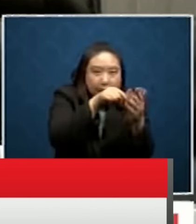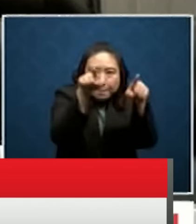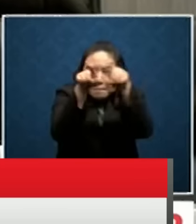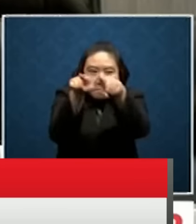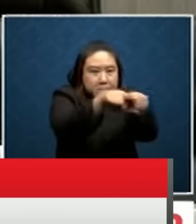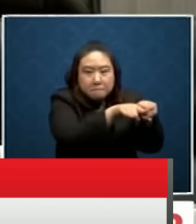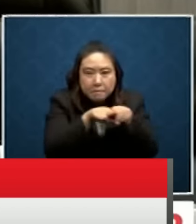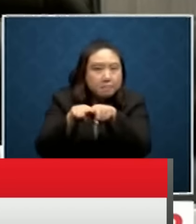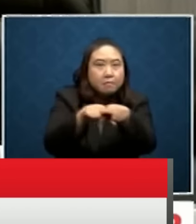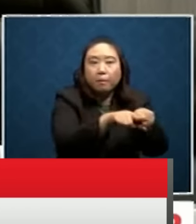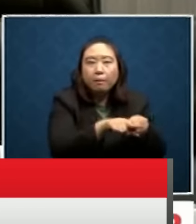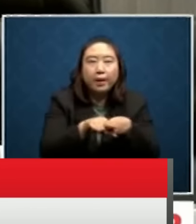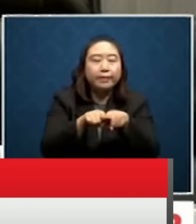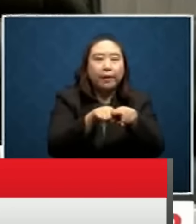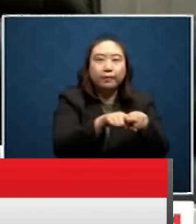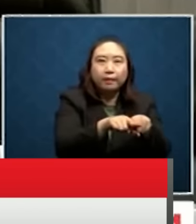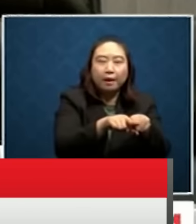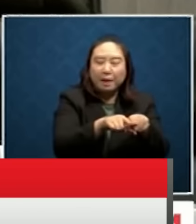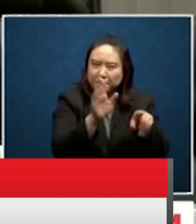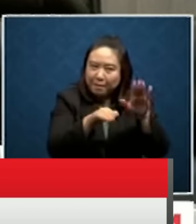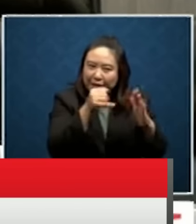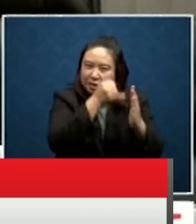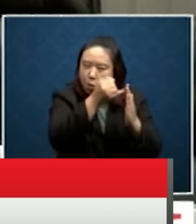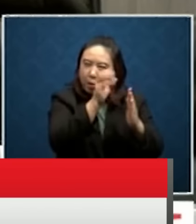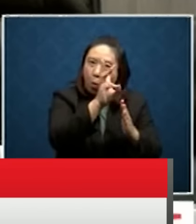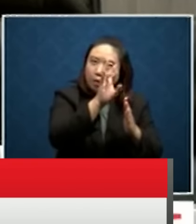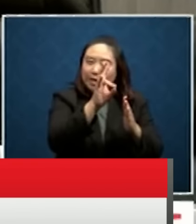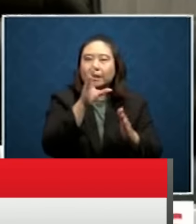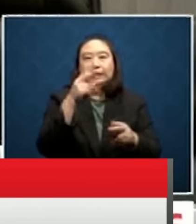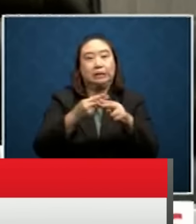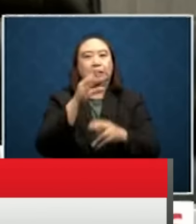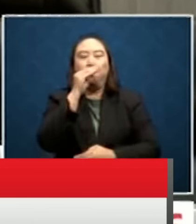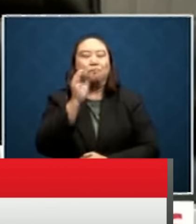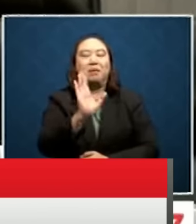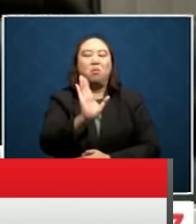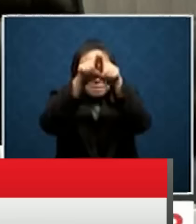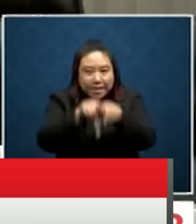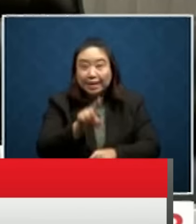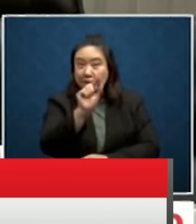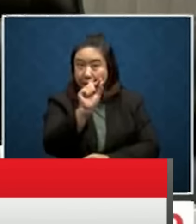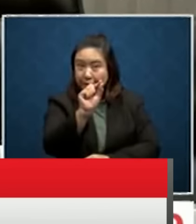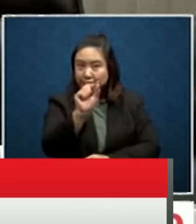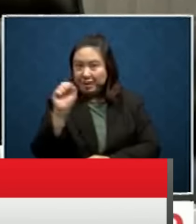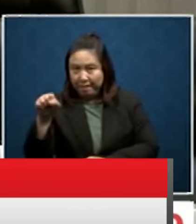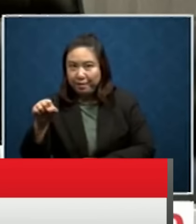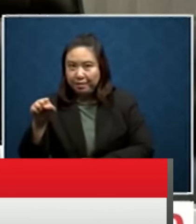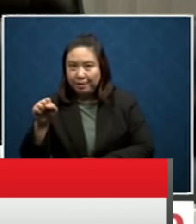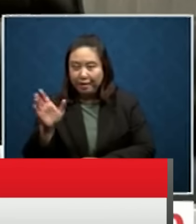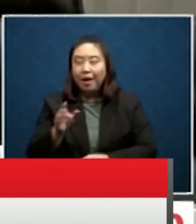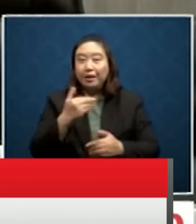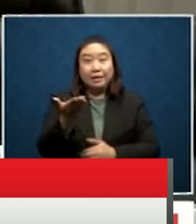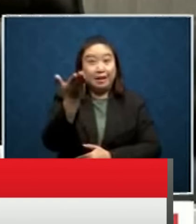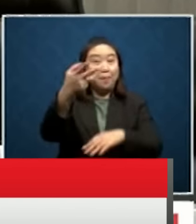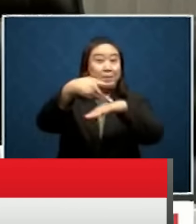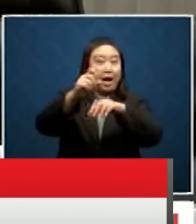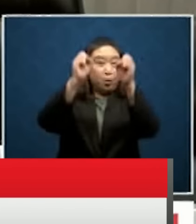กลุ่มที่มีอยู่ 6-7จังหวัดเท่านั้นผมไม่เอ่ยจังหวัดนะครับเดี๋ยวจะเป็นการกล่าวหาหลายท่านก็เป็นครูท่านประธานก็เป็นครู